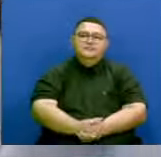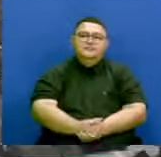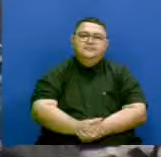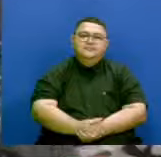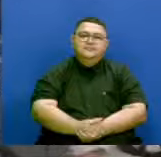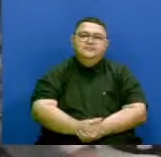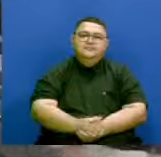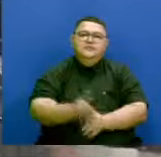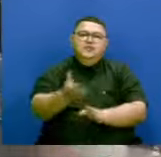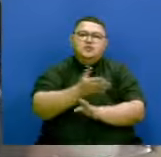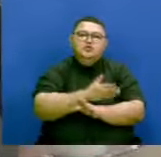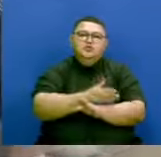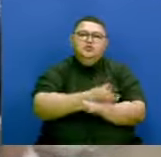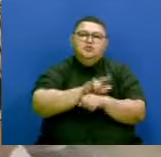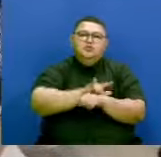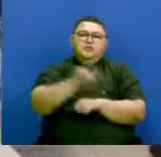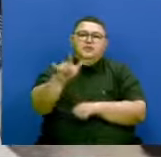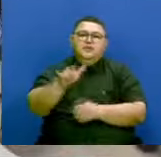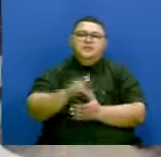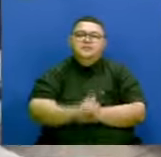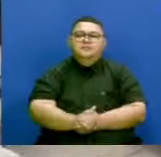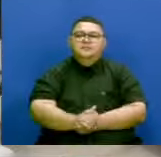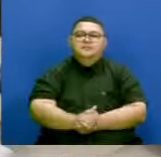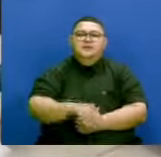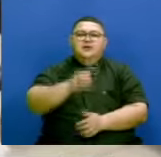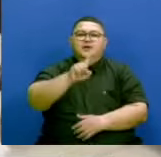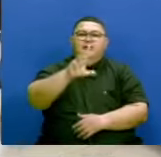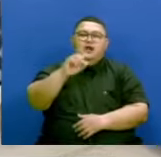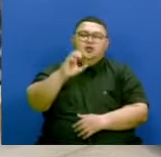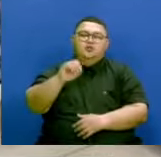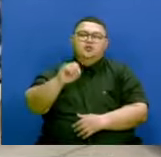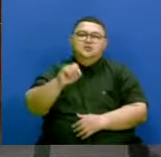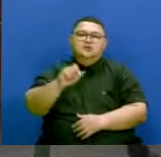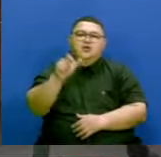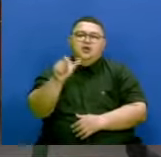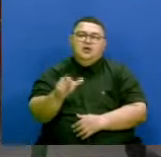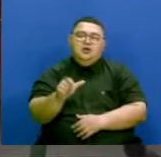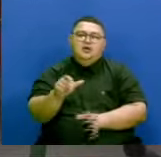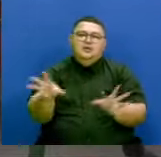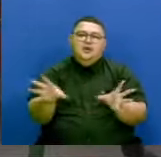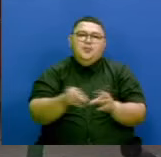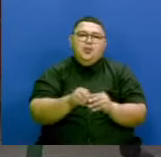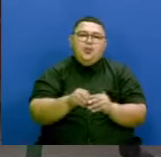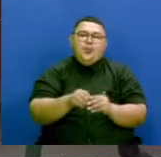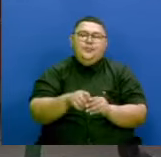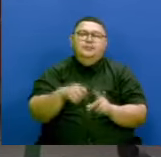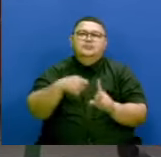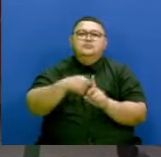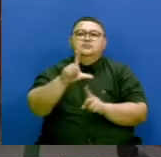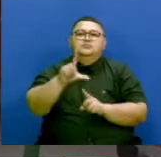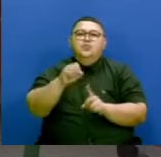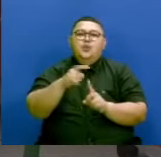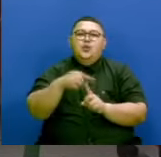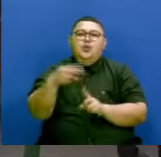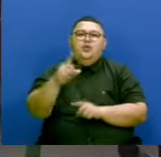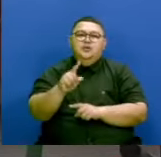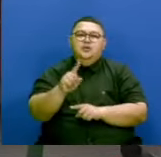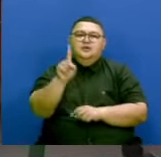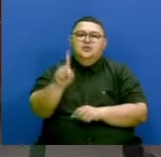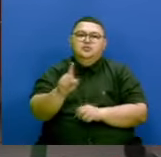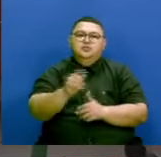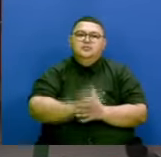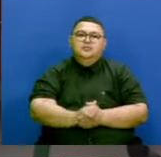Sebelum diterbangkan ke Tanah Suci, ratusan jemaah calon haji yang tergabung dalam kloter 1 asal Kabupaten